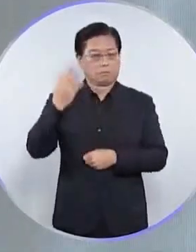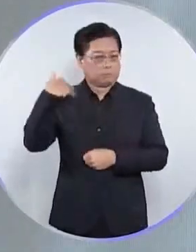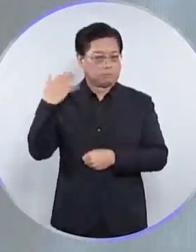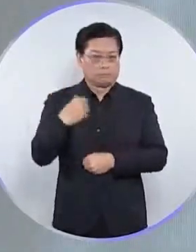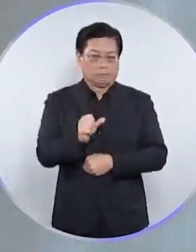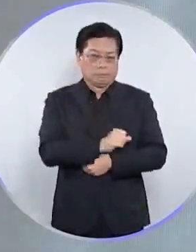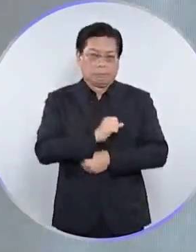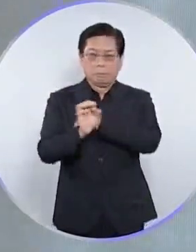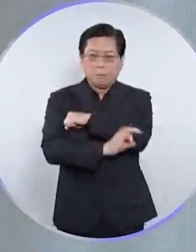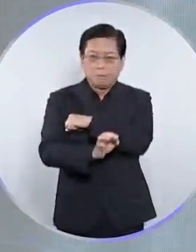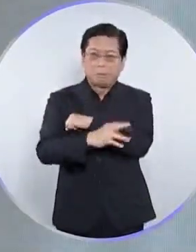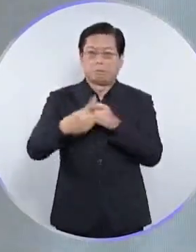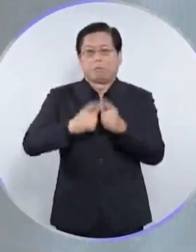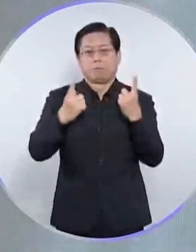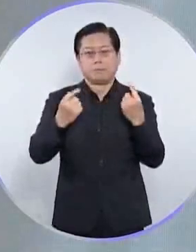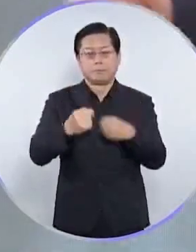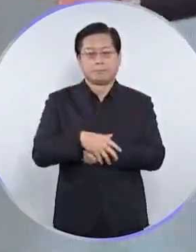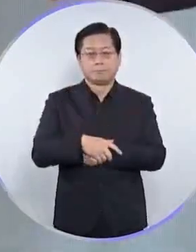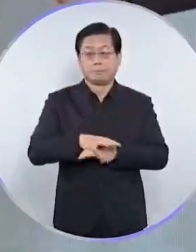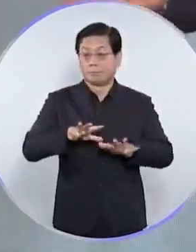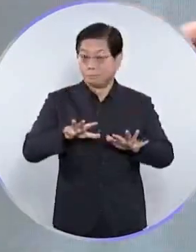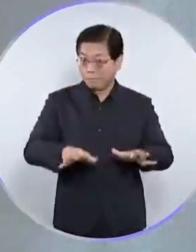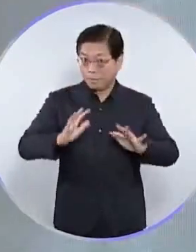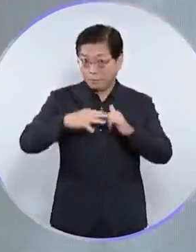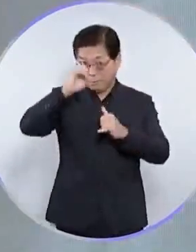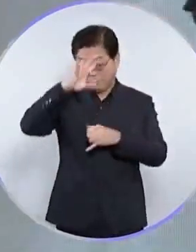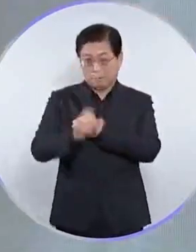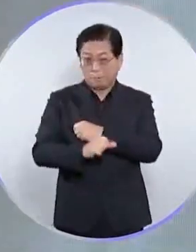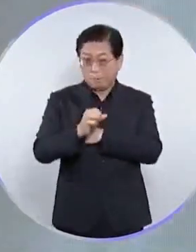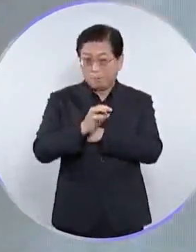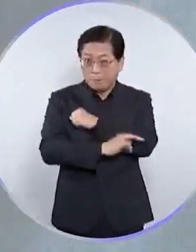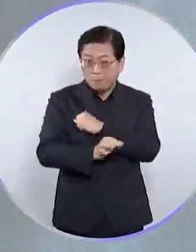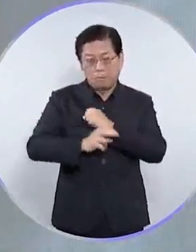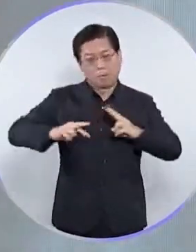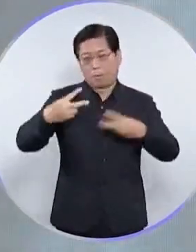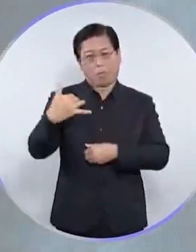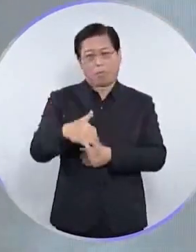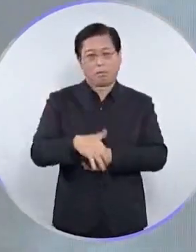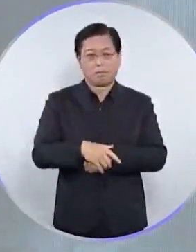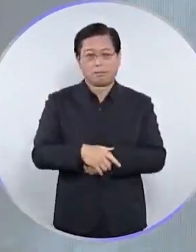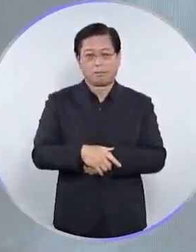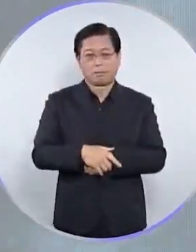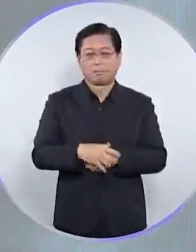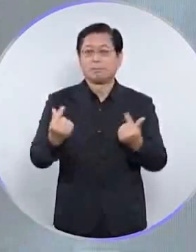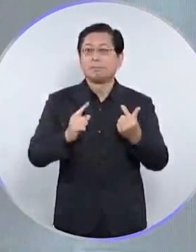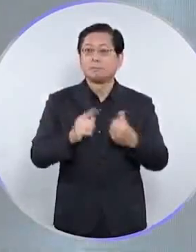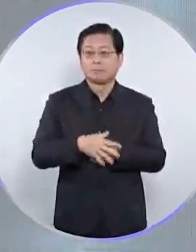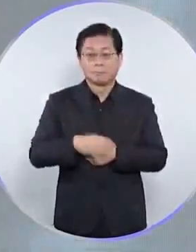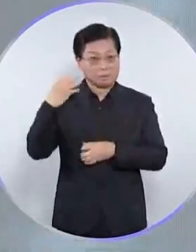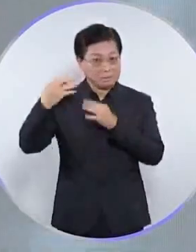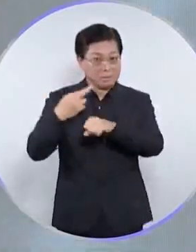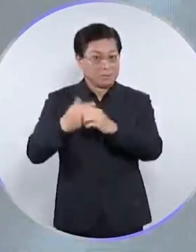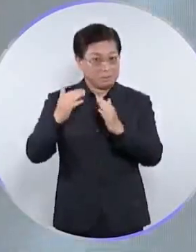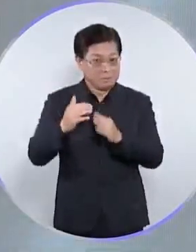治也就要回来啊。目前国民党的黑金完全都没有改变，包括新店的罗